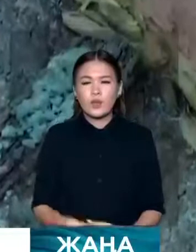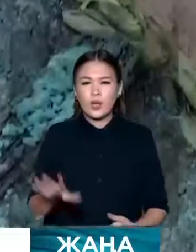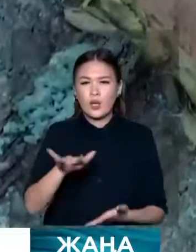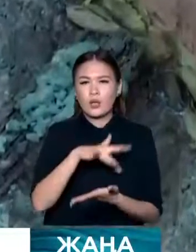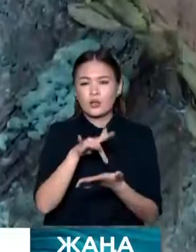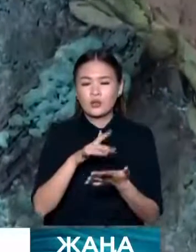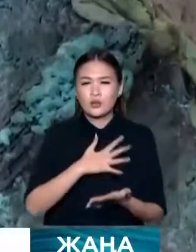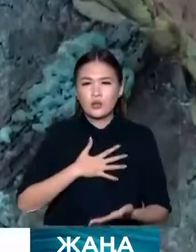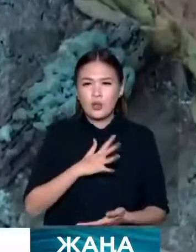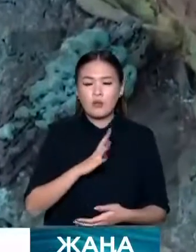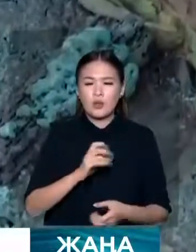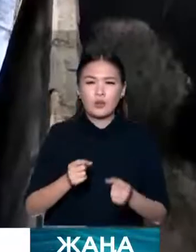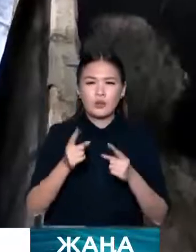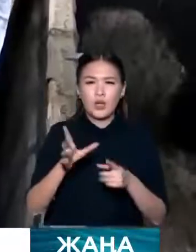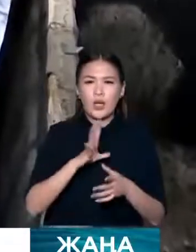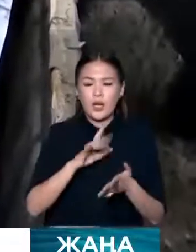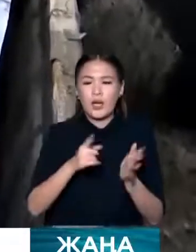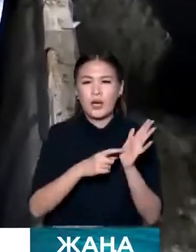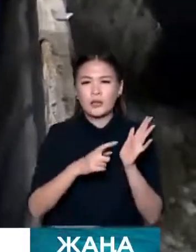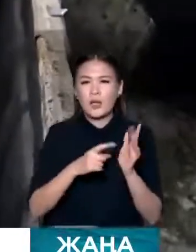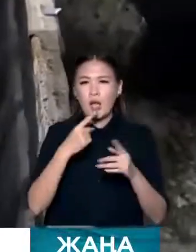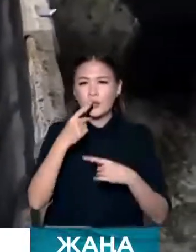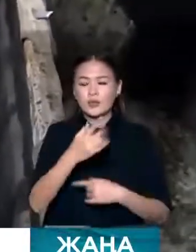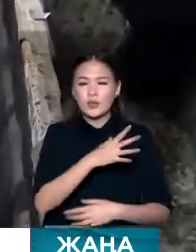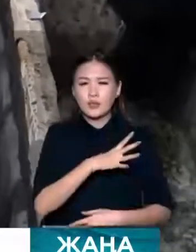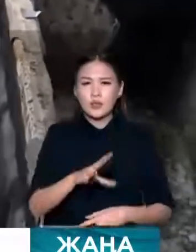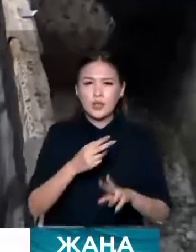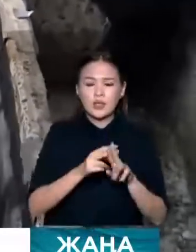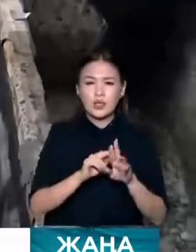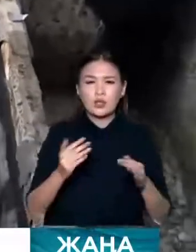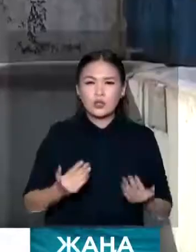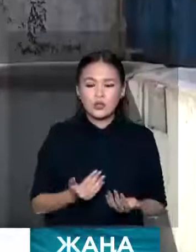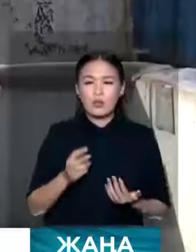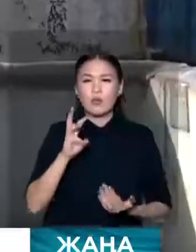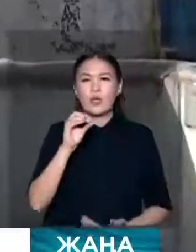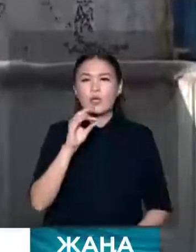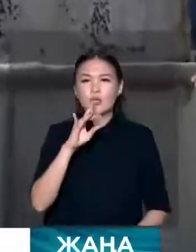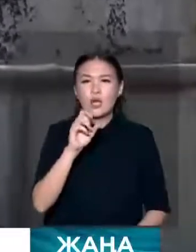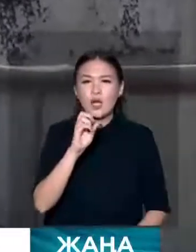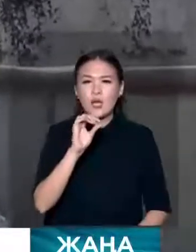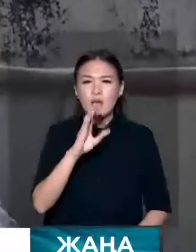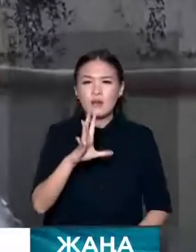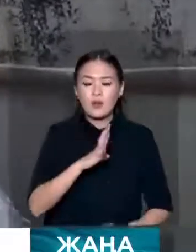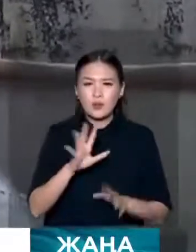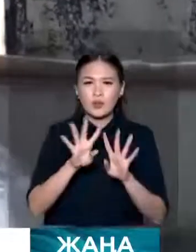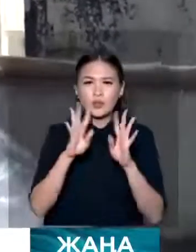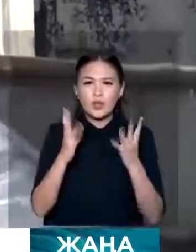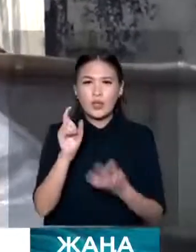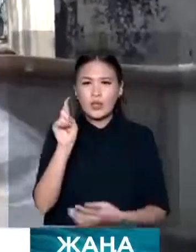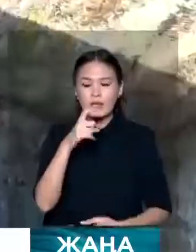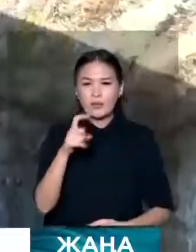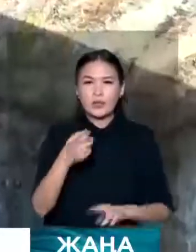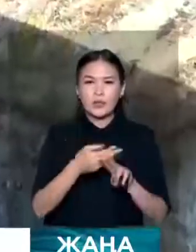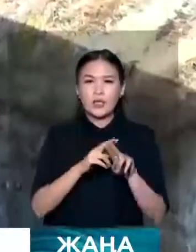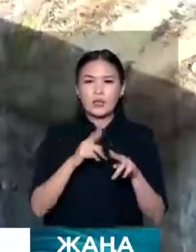жұртын алаңдатқан қоқыс полигоны Қарағандыдан аса алыс емес. Мәселені көтерген тұрғын Мейрамғали Мырзалиев бұндай бетон ванналарда химиялық сұйықтықтар